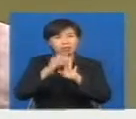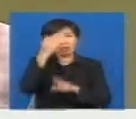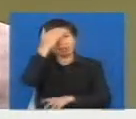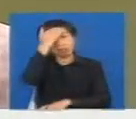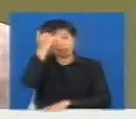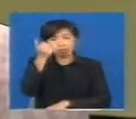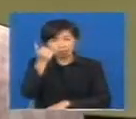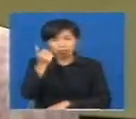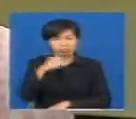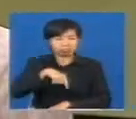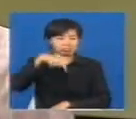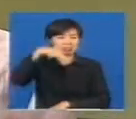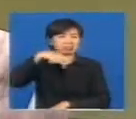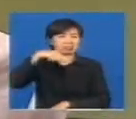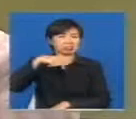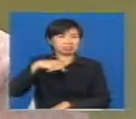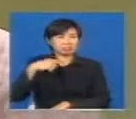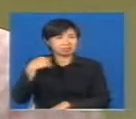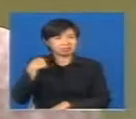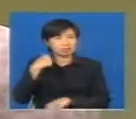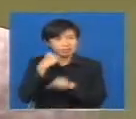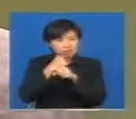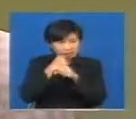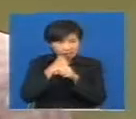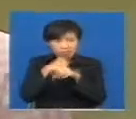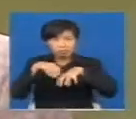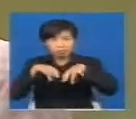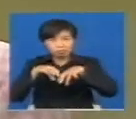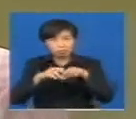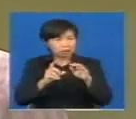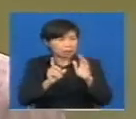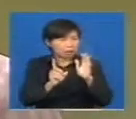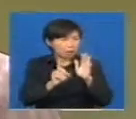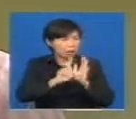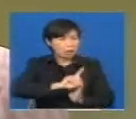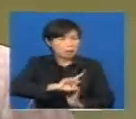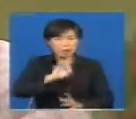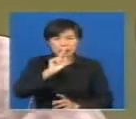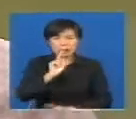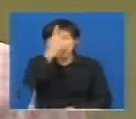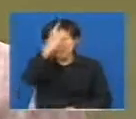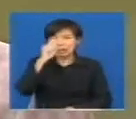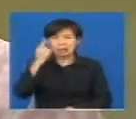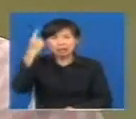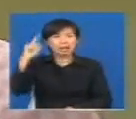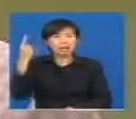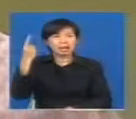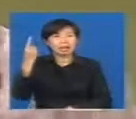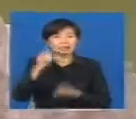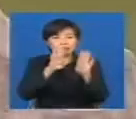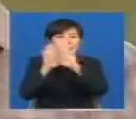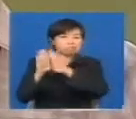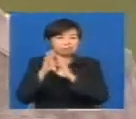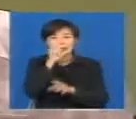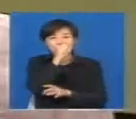างที่ผมบอกแล้วฮะที่เนี่ยทุกวินาทีที่ถ่ายเนี่ยนะถูกใช้เป็นครั้งแรกเท่านั้นเพราะนั้นผมก็คิดว่าไปดูเอาวันที่20เช้าแล้ว